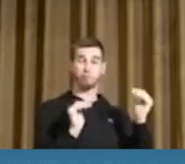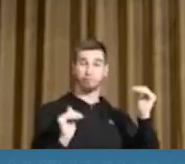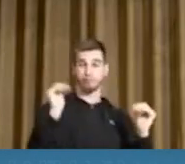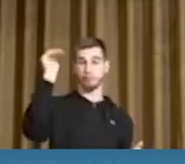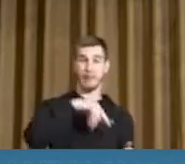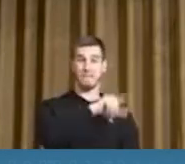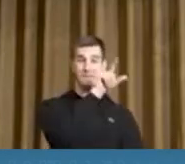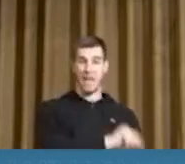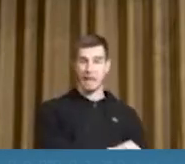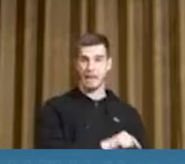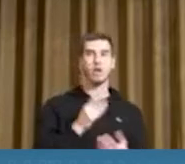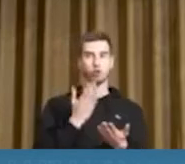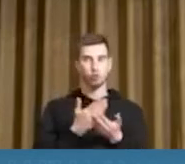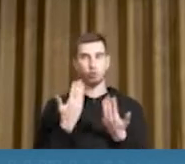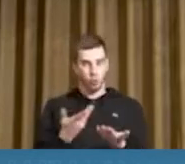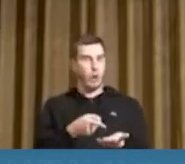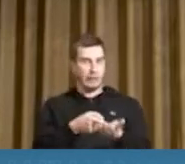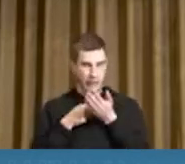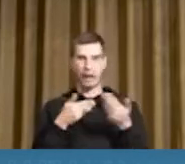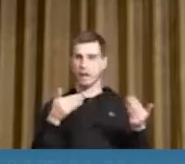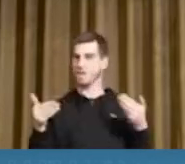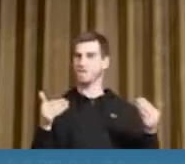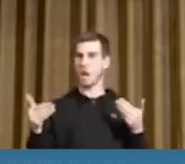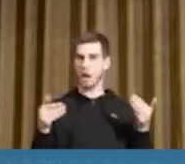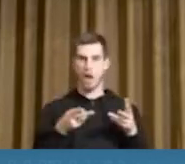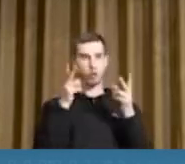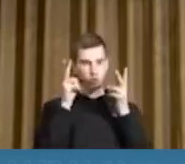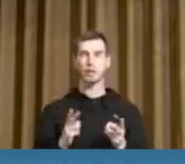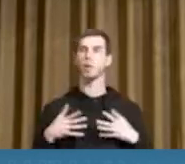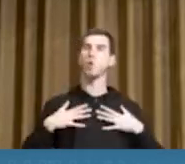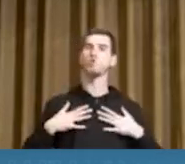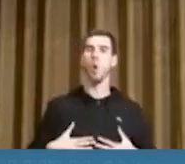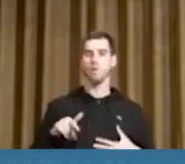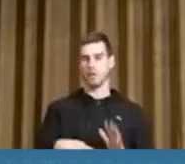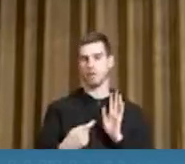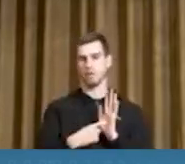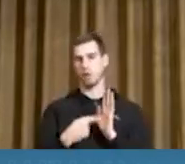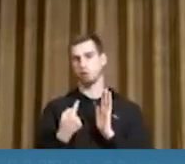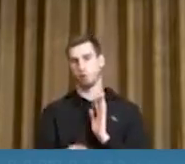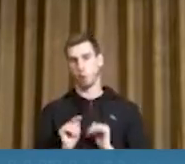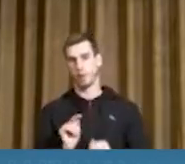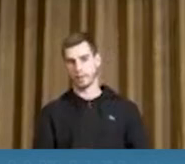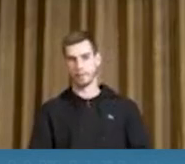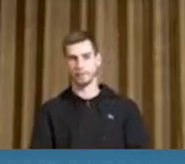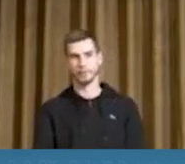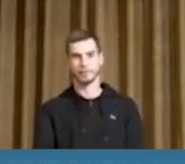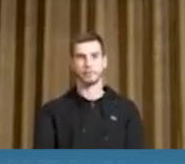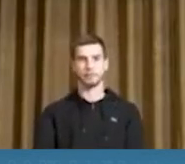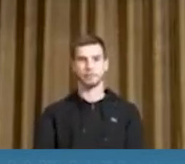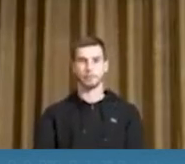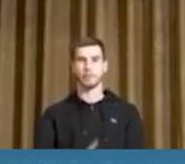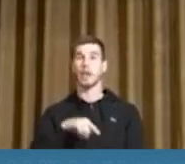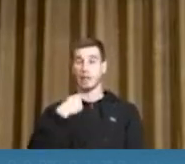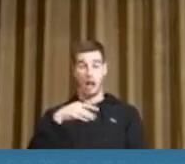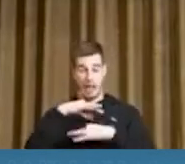haben wir auch nochmal so einen Abgleich, wo wir sehen können, gut, da steckt wahrscheinlich Covid mit dahinter. Und wenn wir dann eben diesen 9-Monat-Abstand zur